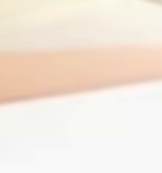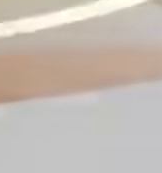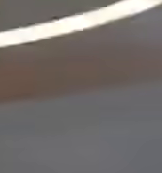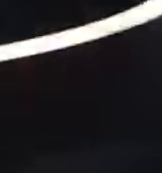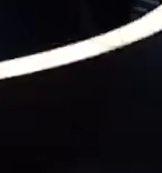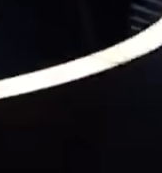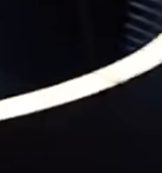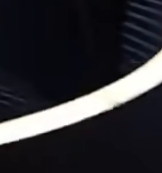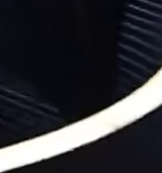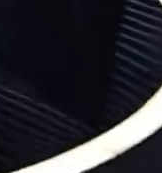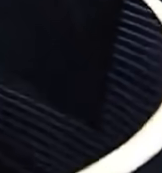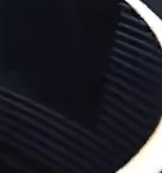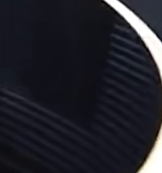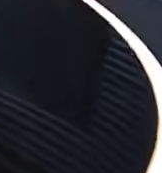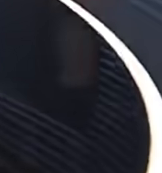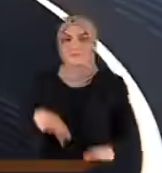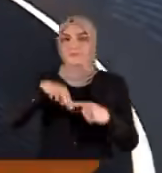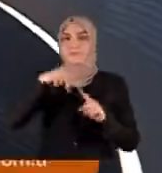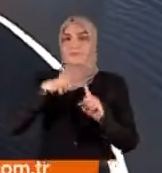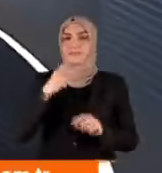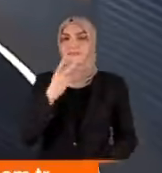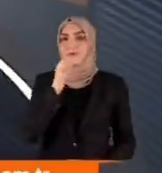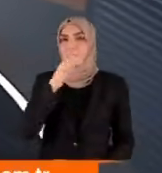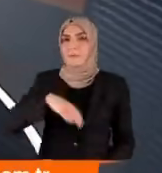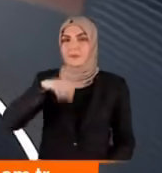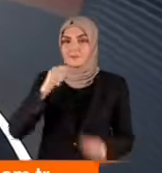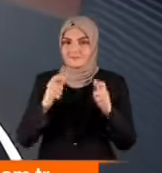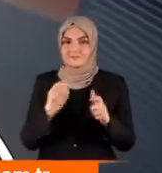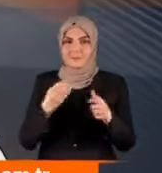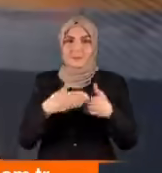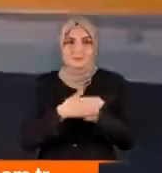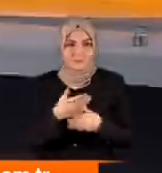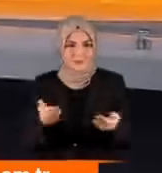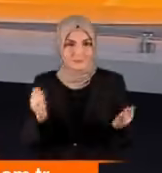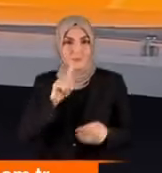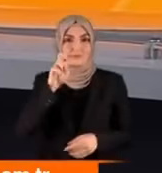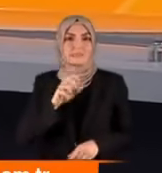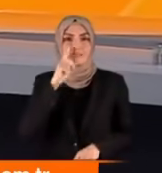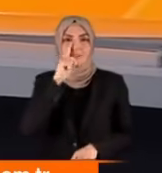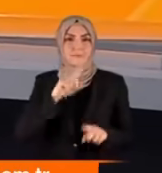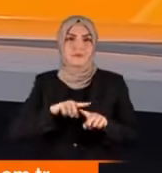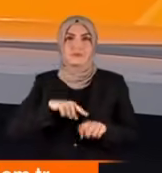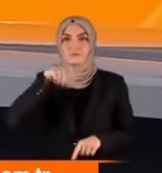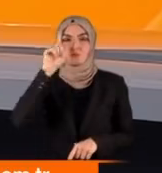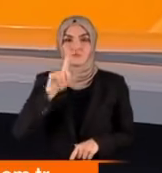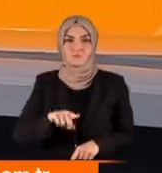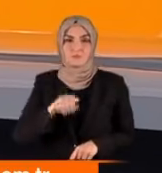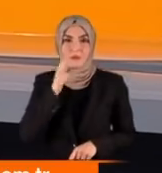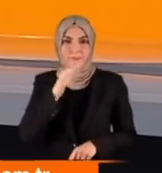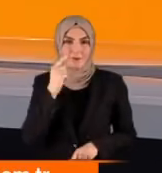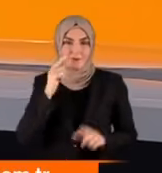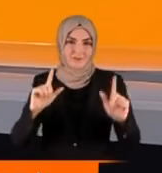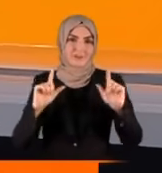ol Ne Haber merkezinden Atv Haber merkezinden İyi akşamlar 18 Nisan pazar günü